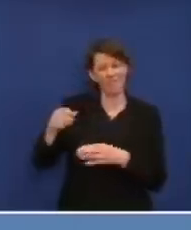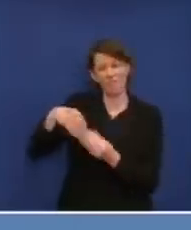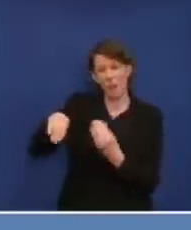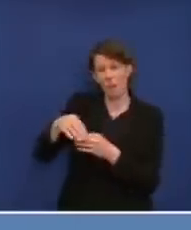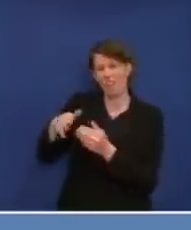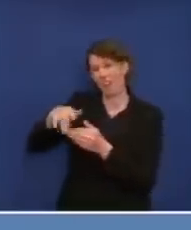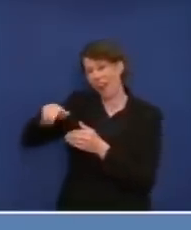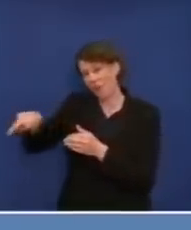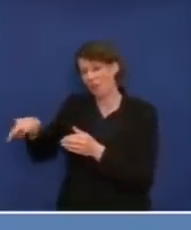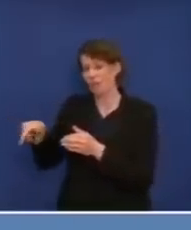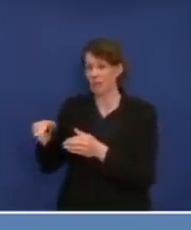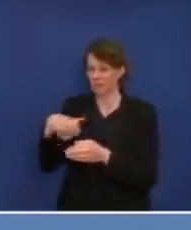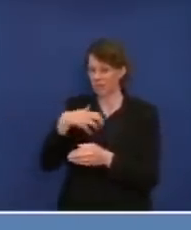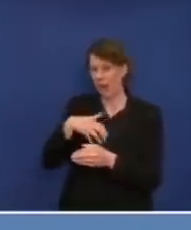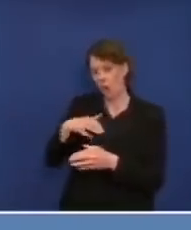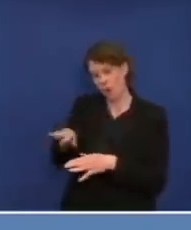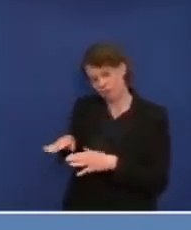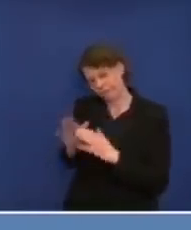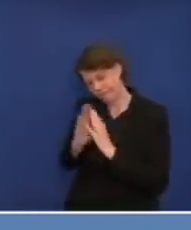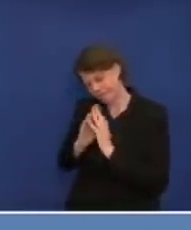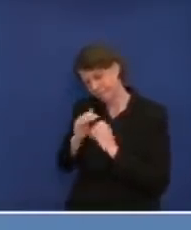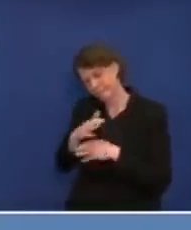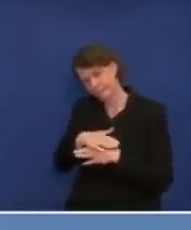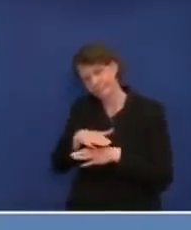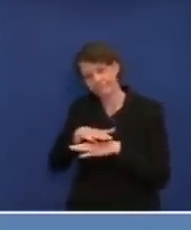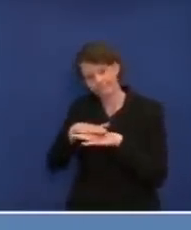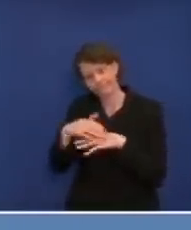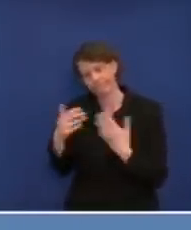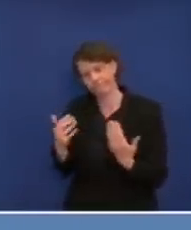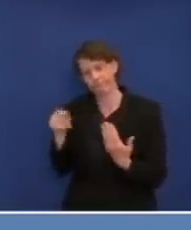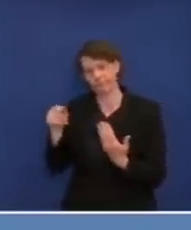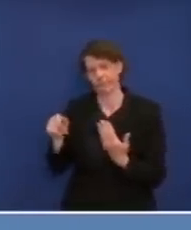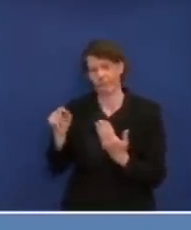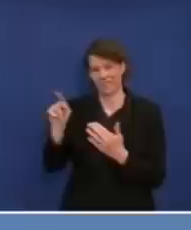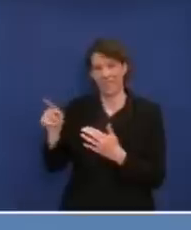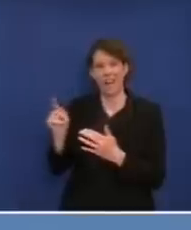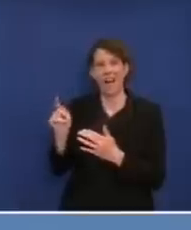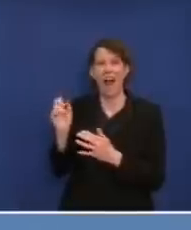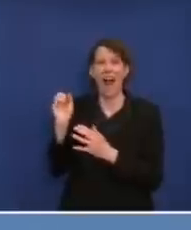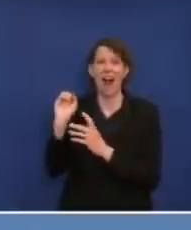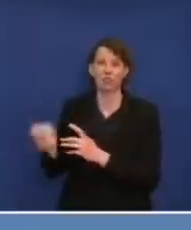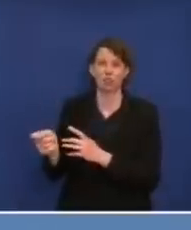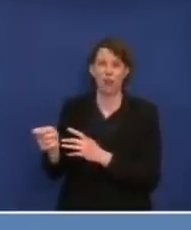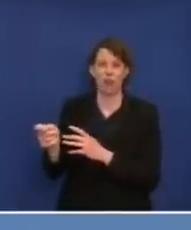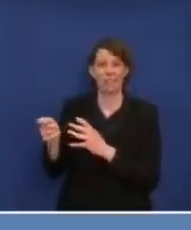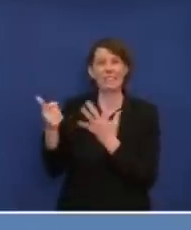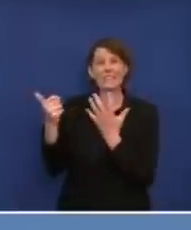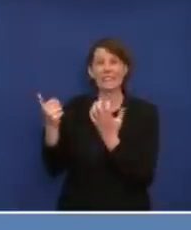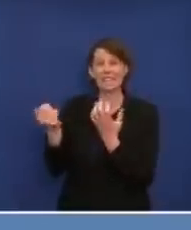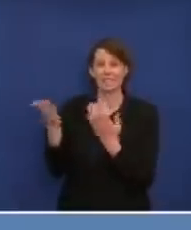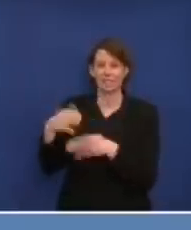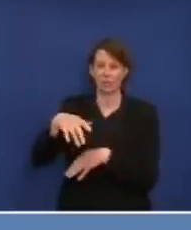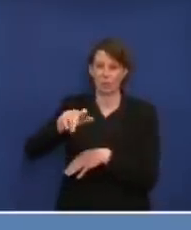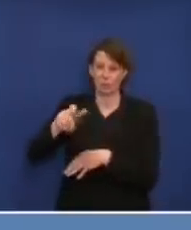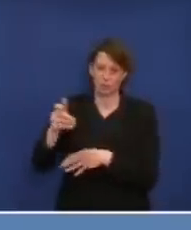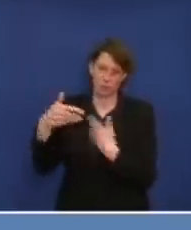mit dem afghanischen Volk um die mehr als 60 Todesopfer des Anschlags. Sie sendet alle guten Wünsche zur Genesung an die